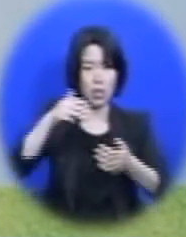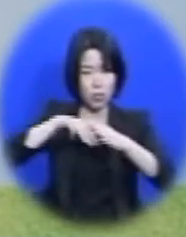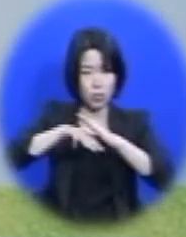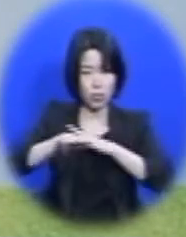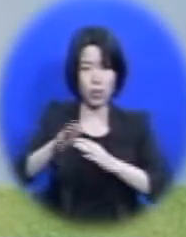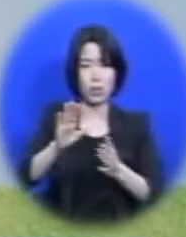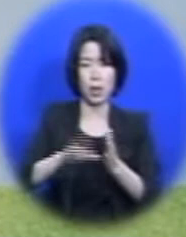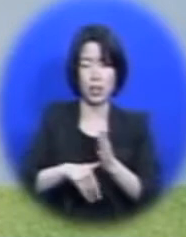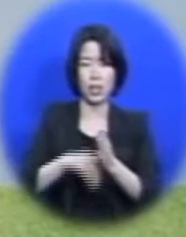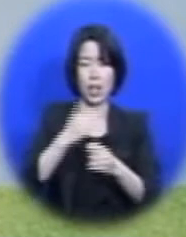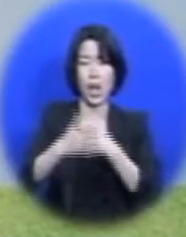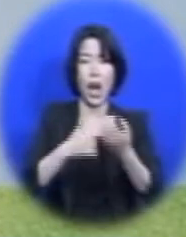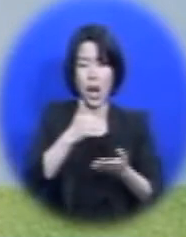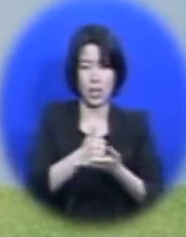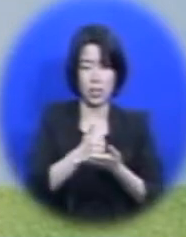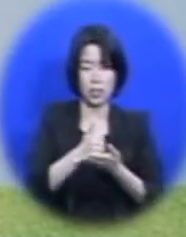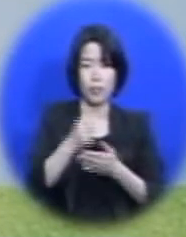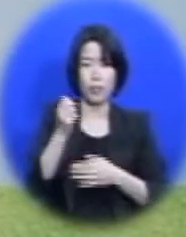출애굽할 때 하나님